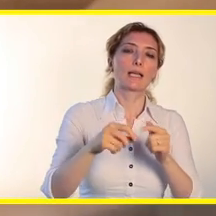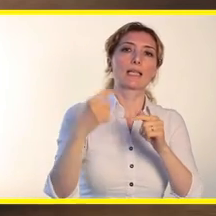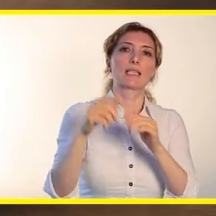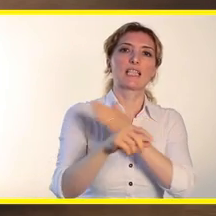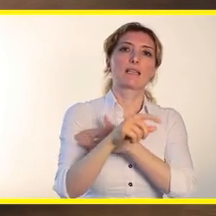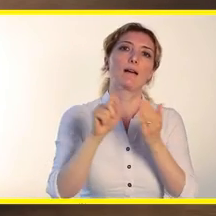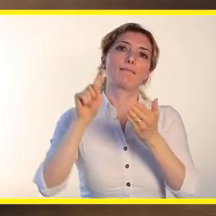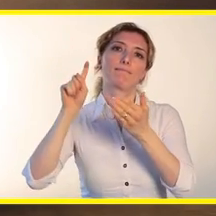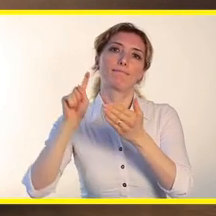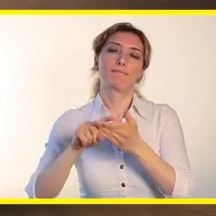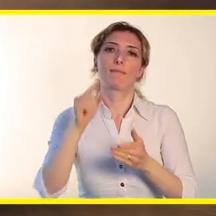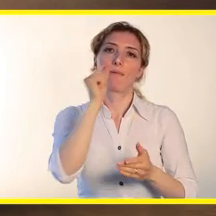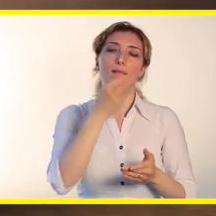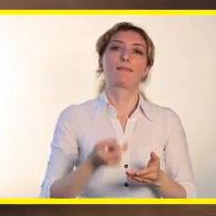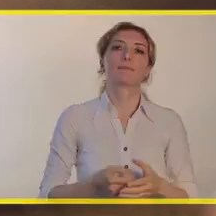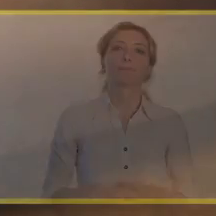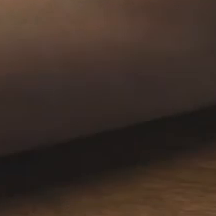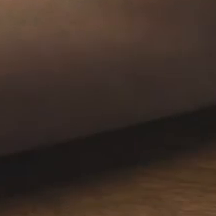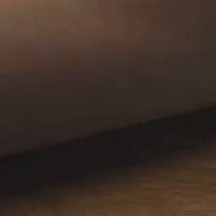tıklayın.